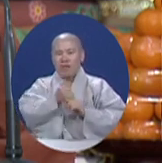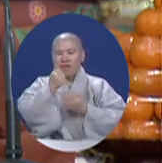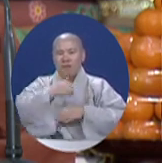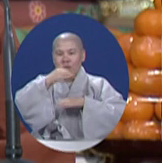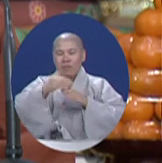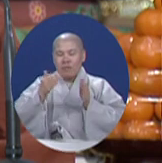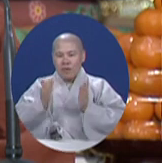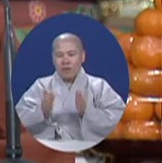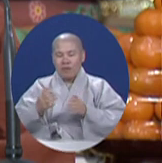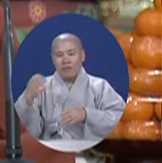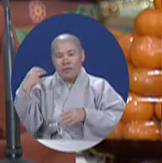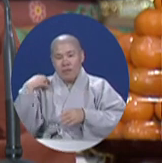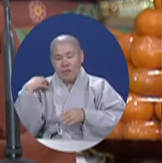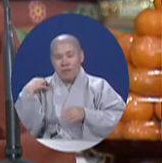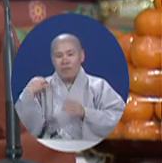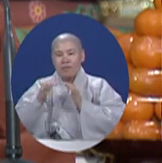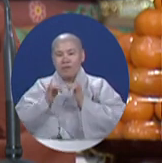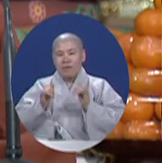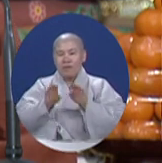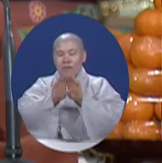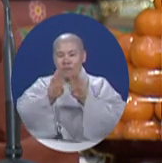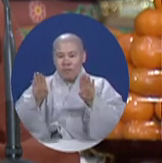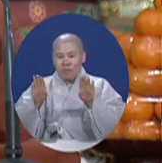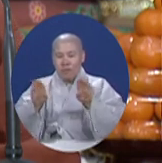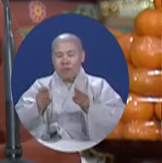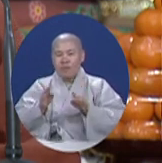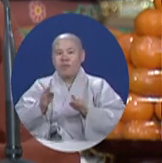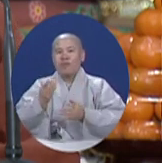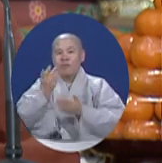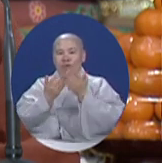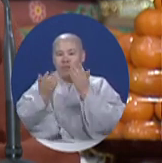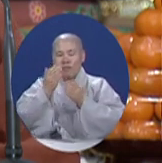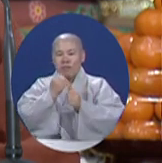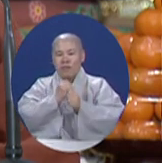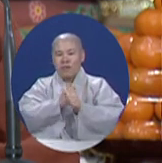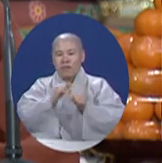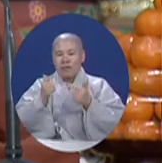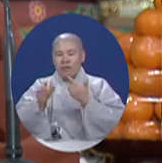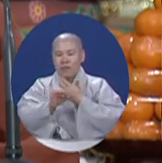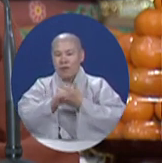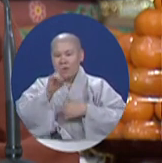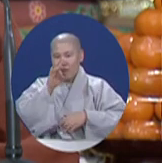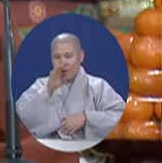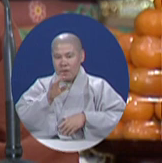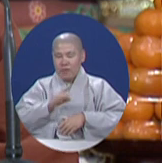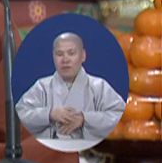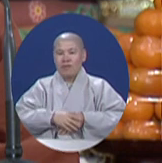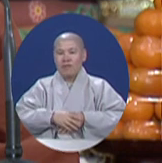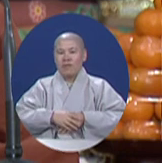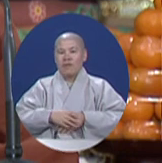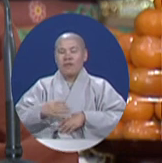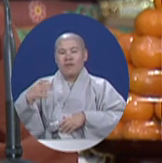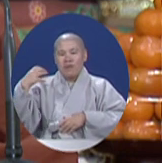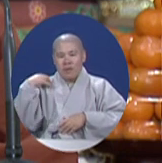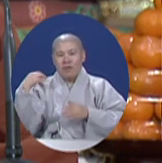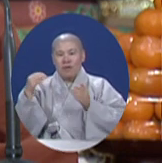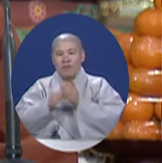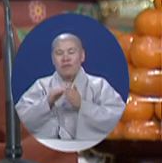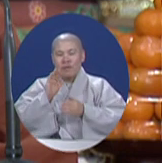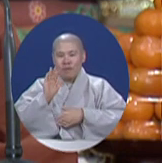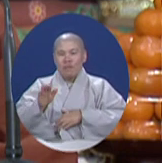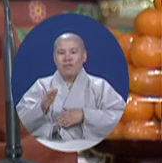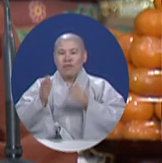열고 청소도 안 하고 불도 안 켜고 다라니 뭐 참선한다고 앉아 있어봐요. 안 되는 거거든요. 쫓겨나요 그걸.